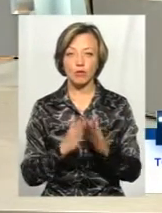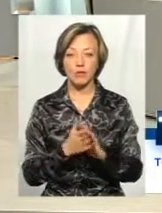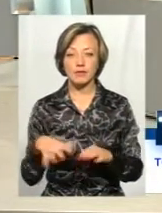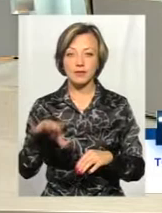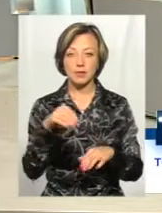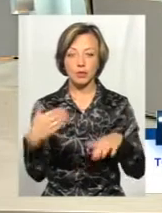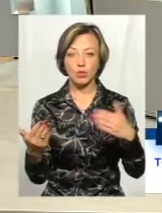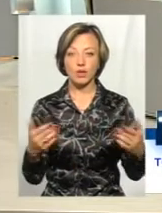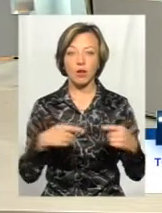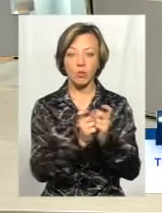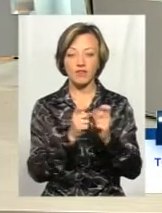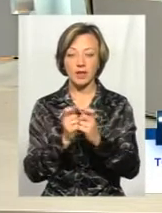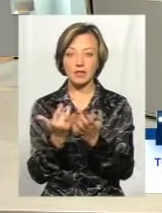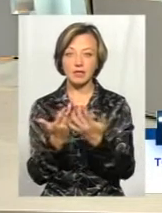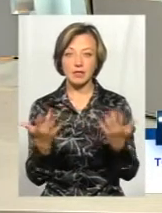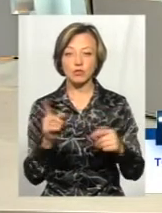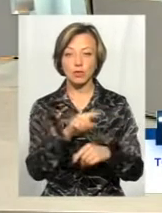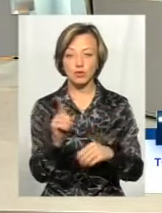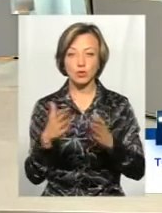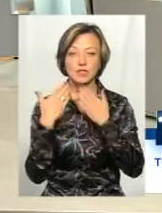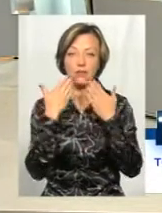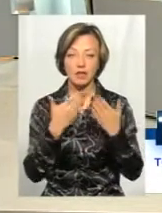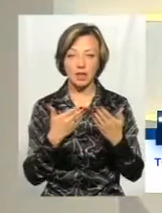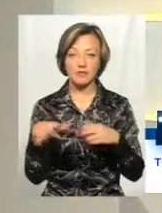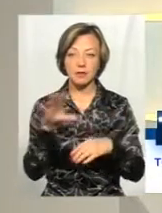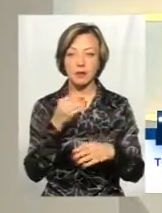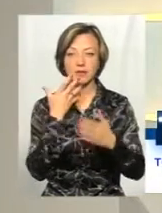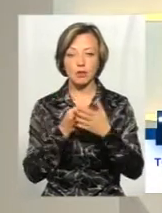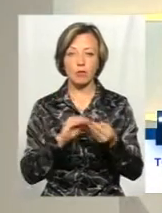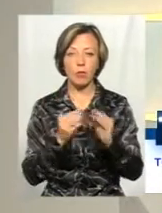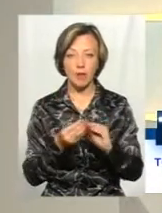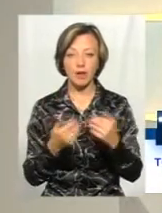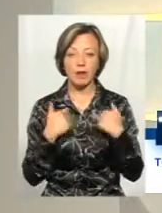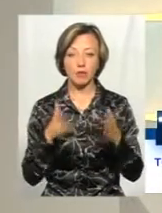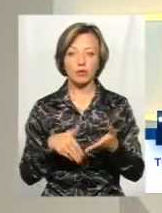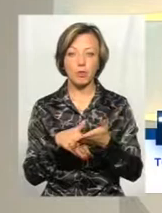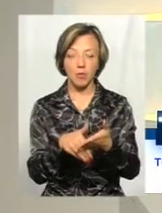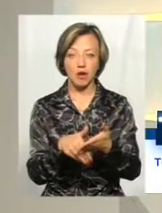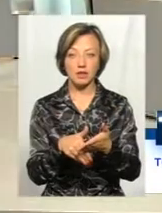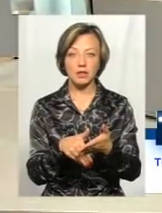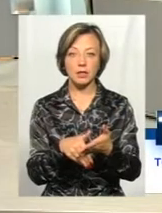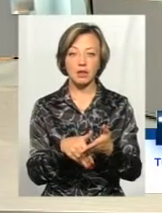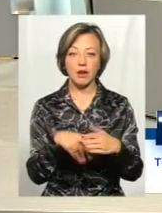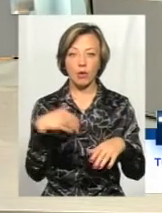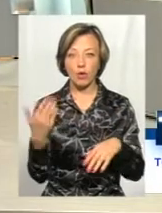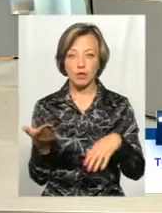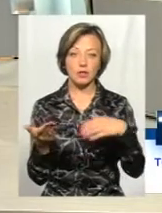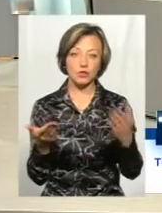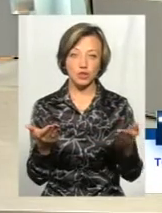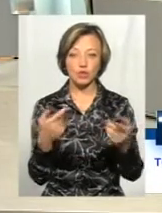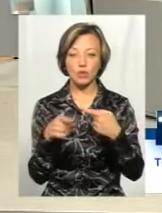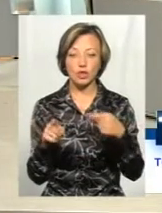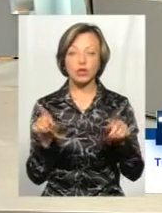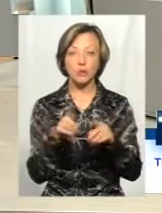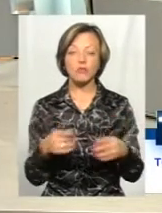усіма сторонами конфліктів різних, що вони будуть звертатися з усіма своїми проблемами. Я буду допомагати як одній стороні, так і іншій, щоб